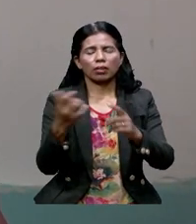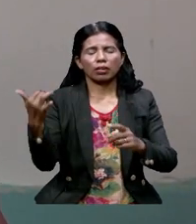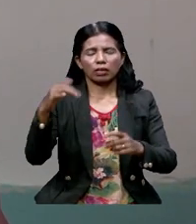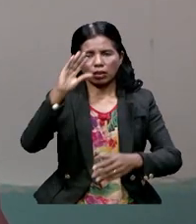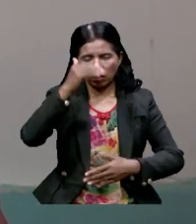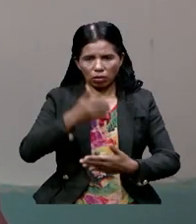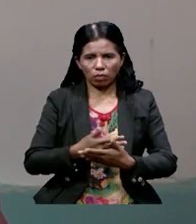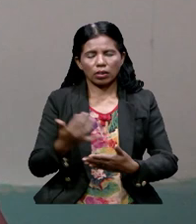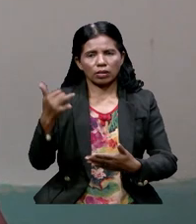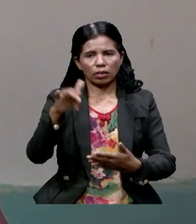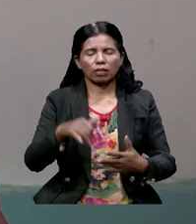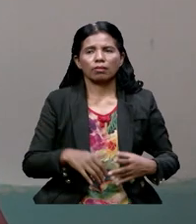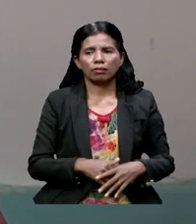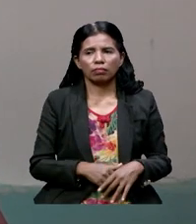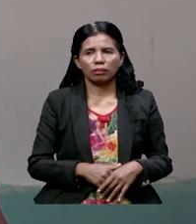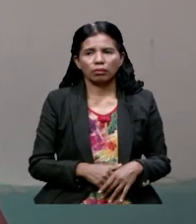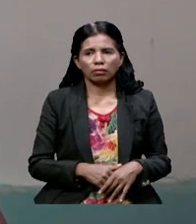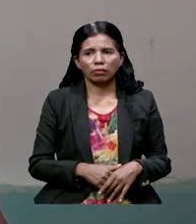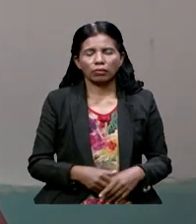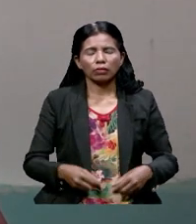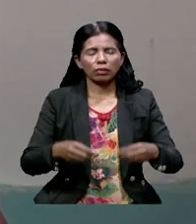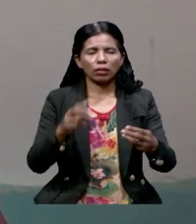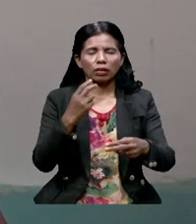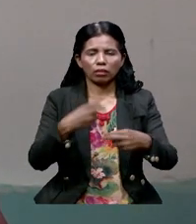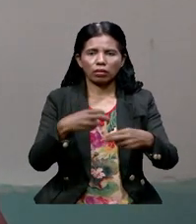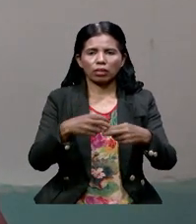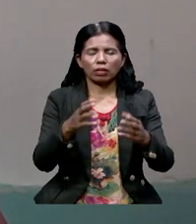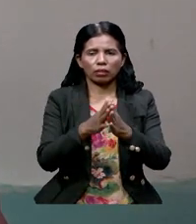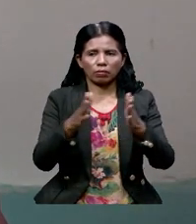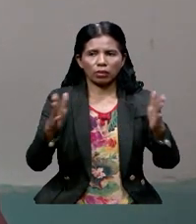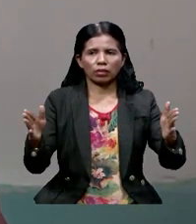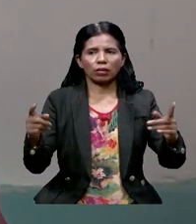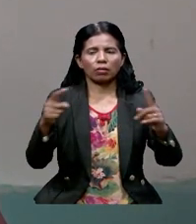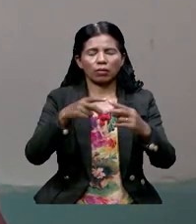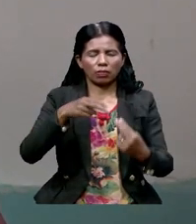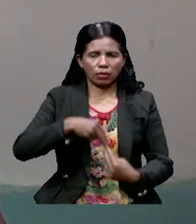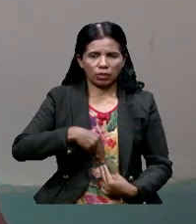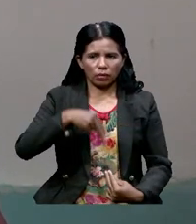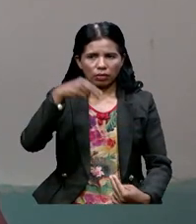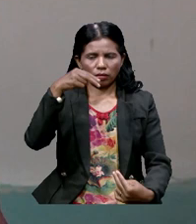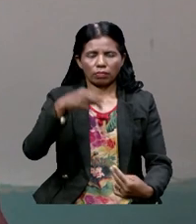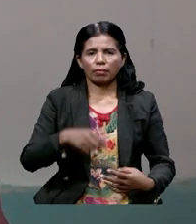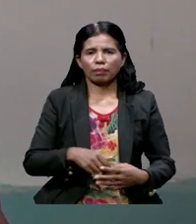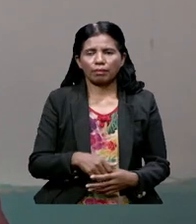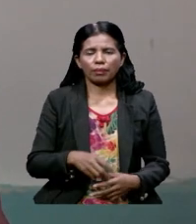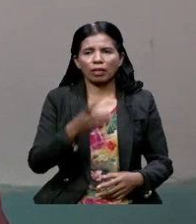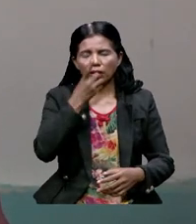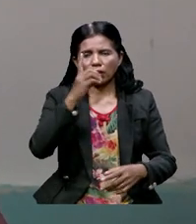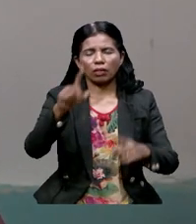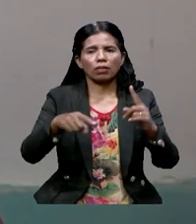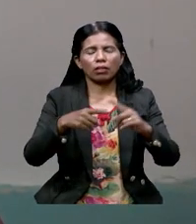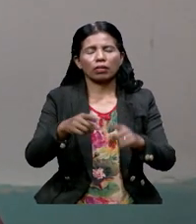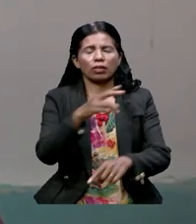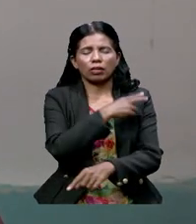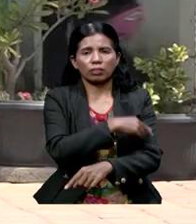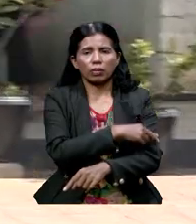sira tau fo impact bos ba yang malu trisa ni deklara ba ngira sentru